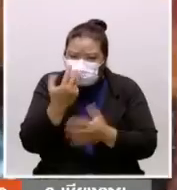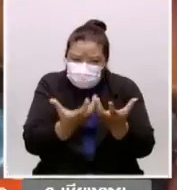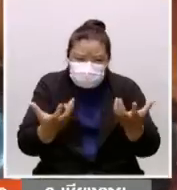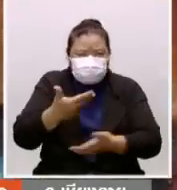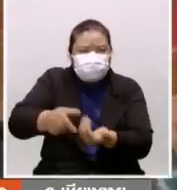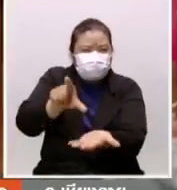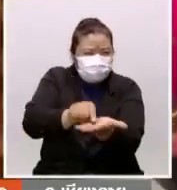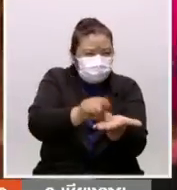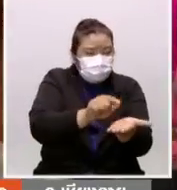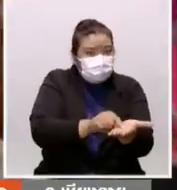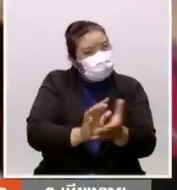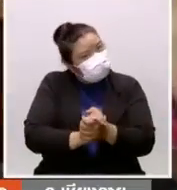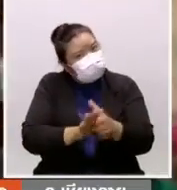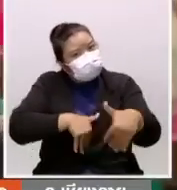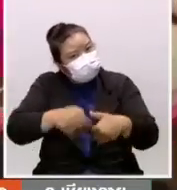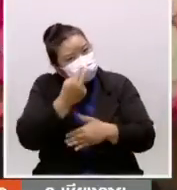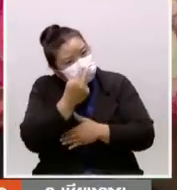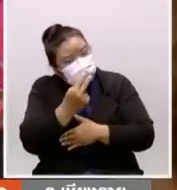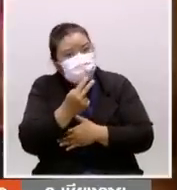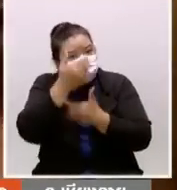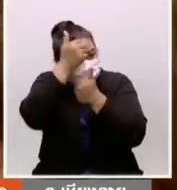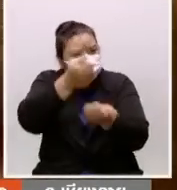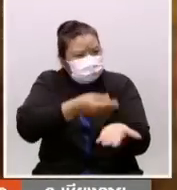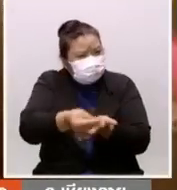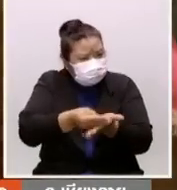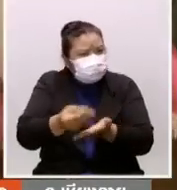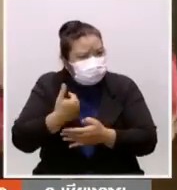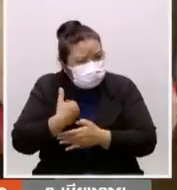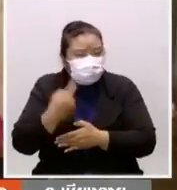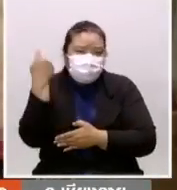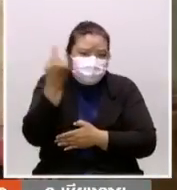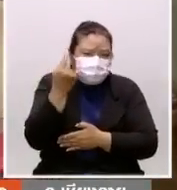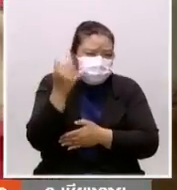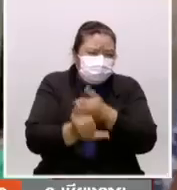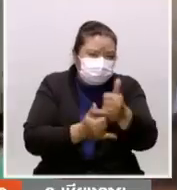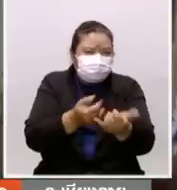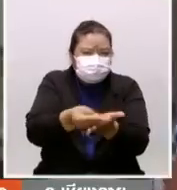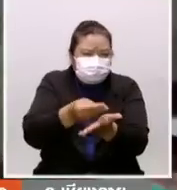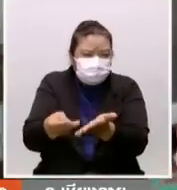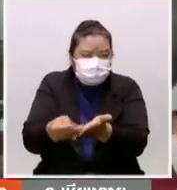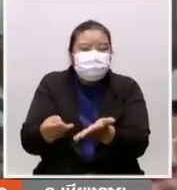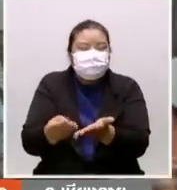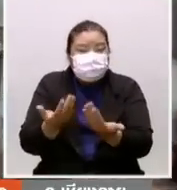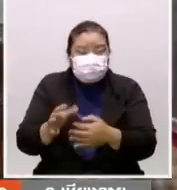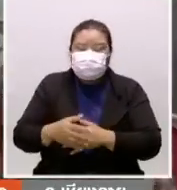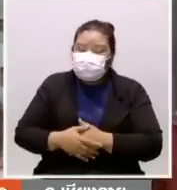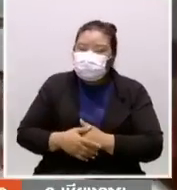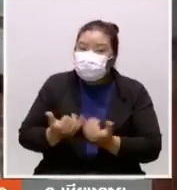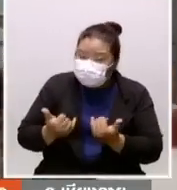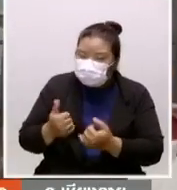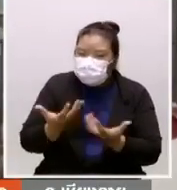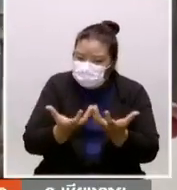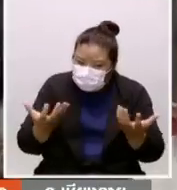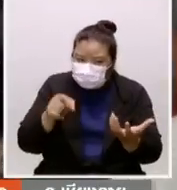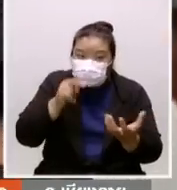เหมือนกันปรากฏว่าได้รับความสนใจจากชาวแม่สายและนักท่องเที่ยวเป็นจำนวนมากนะครับแม่ค้าท่านหนึ่งก็บอกว่าของที่ถูกน้ำท่